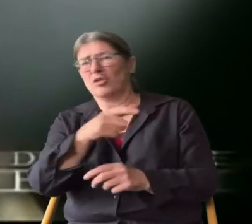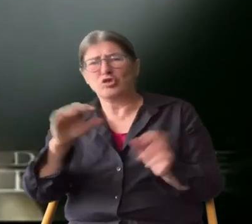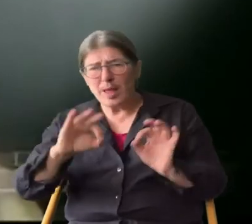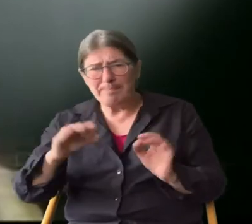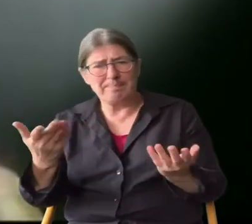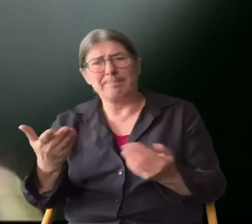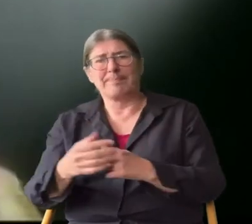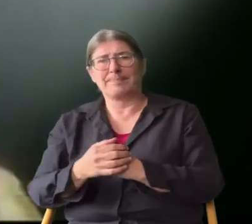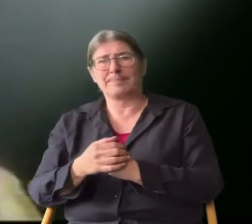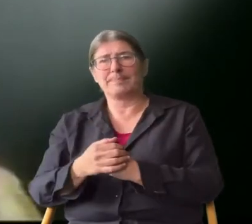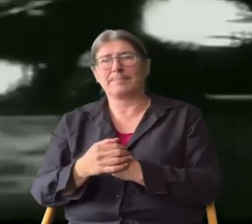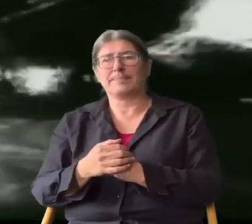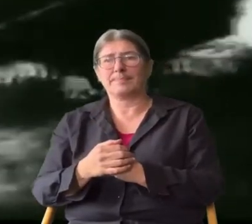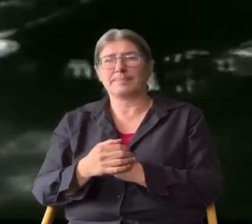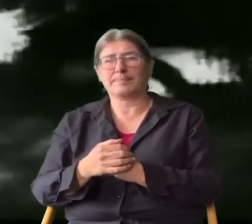natürlich schrecklich.